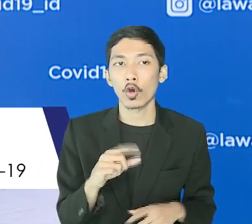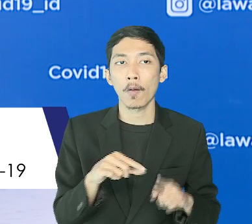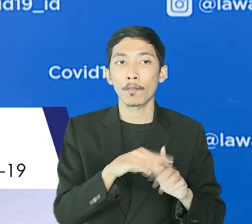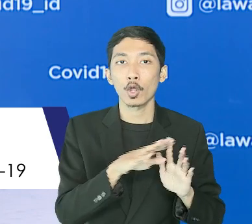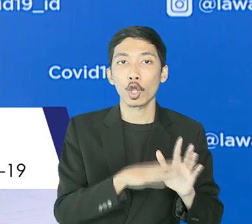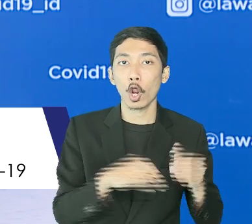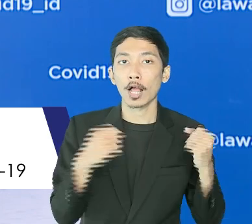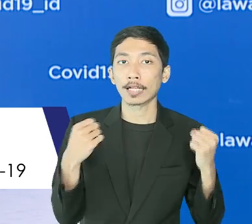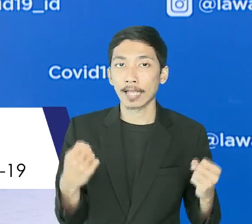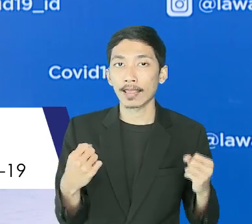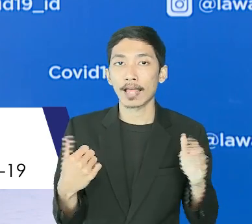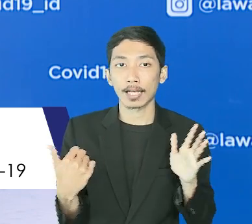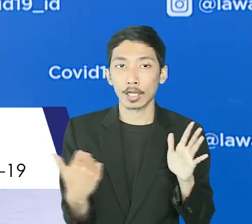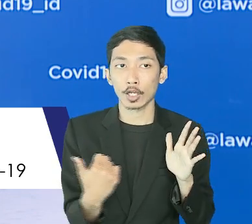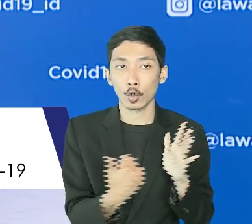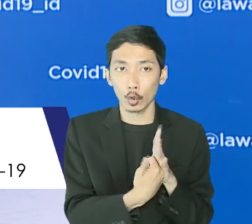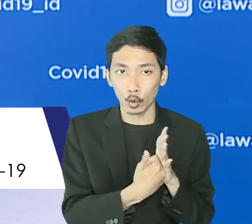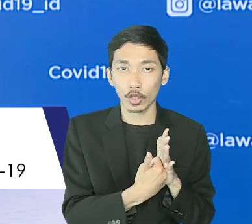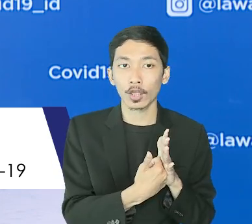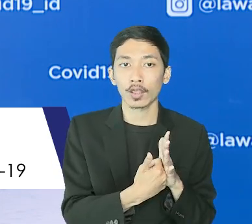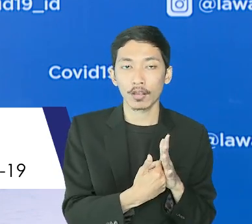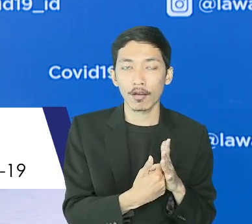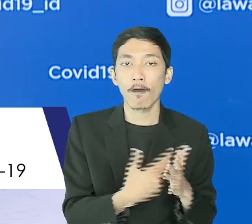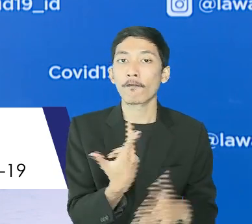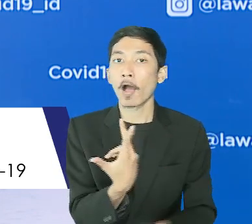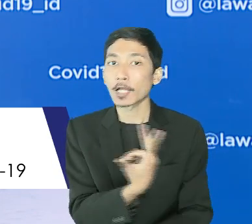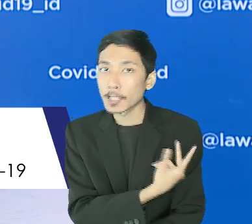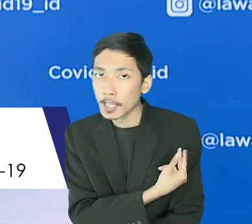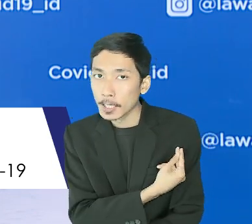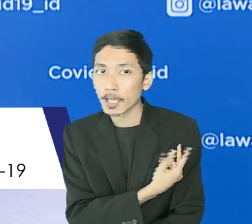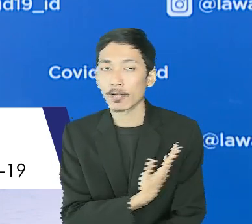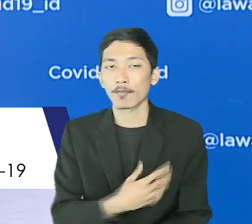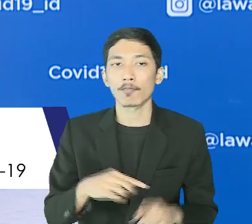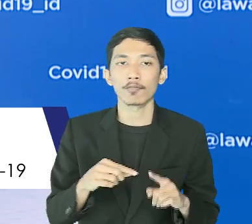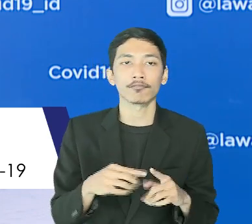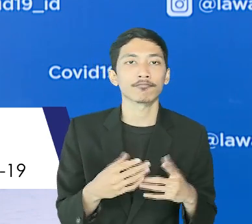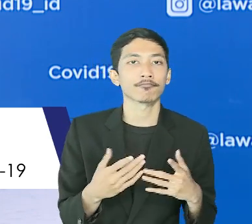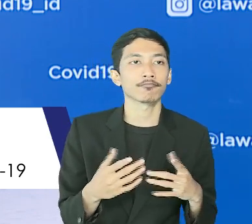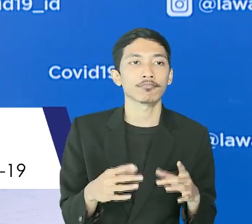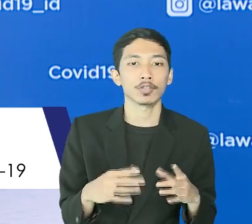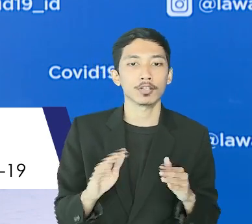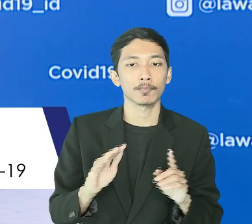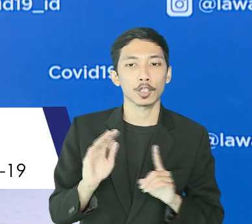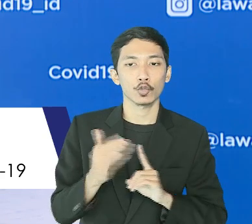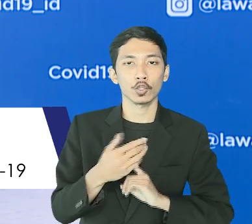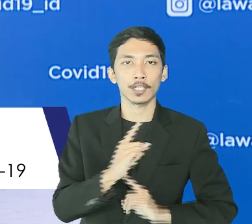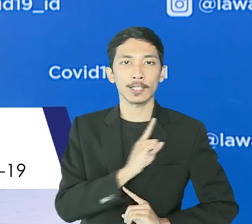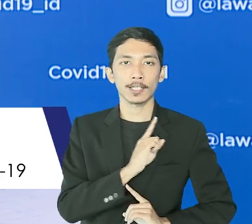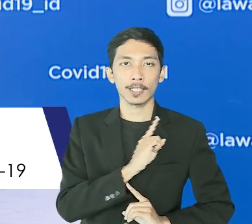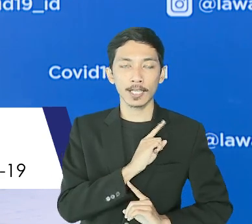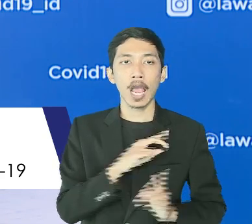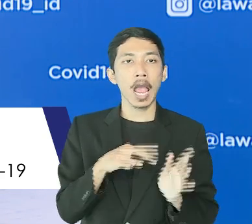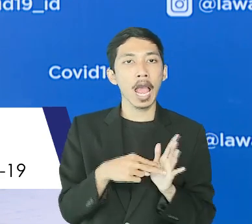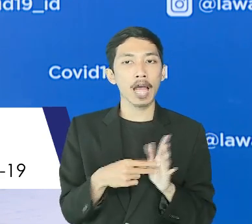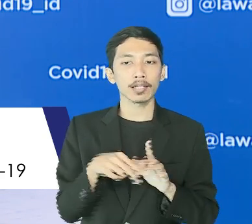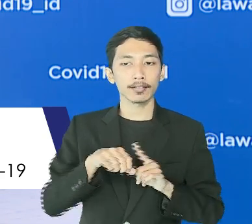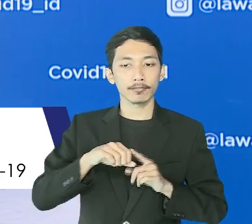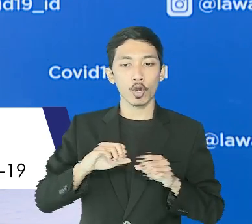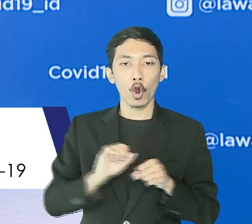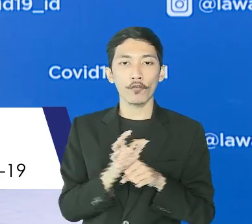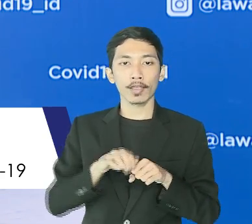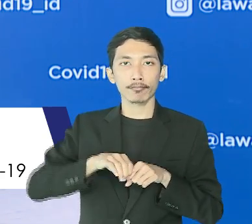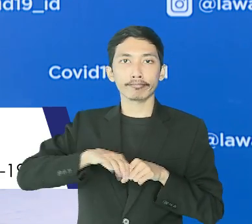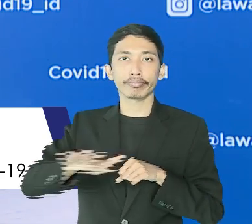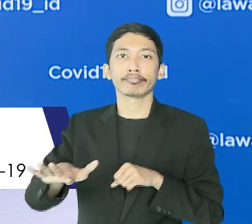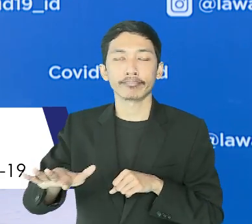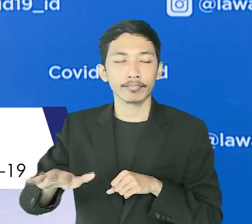proteksi kepada 2 orang dengan vaksinasi dan menggalakkan disiplin protokol kesehatan, maka reproduction number dari sebelumnya